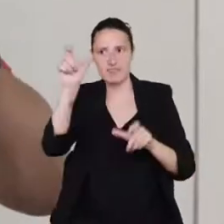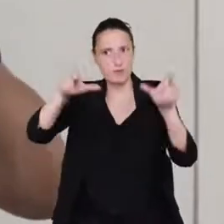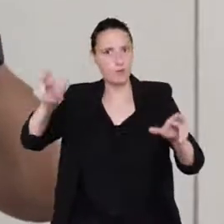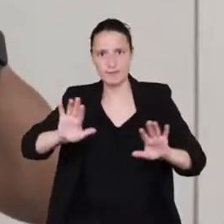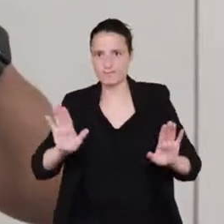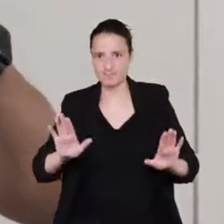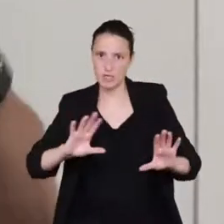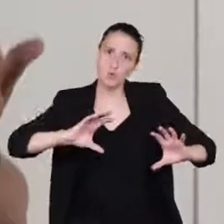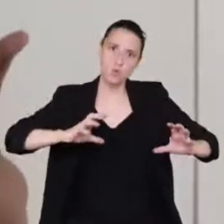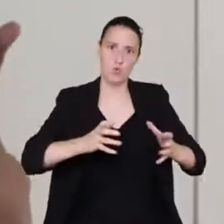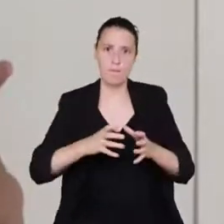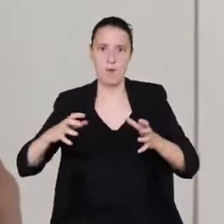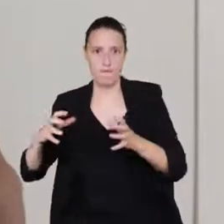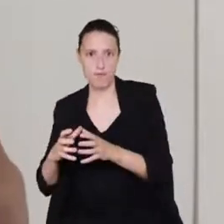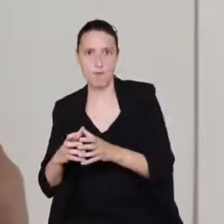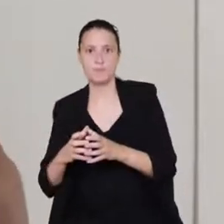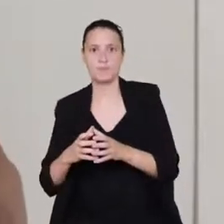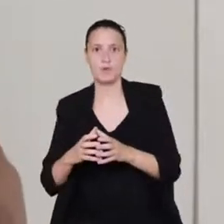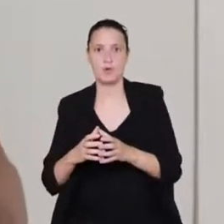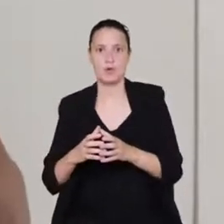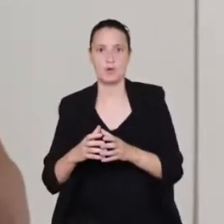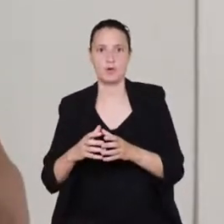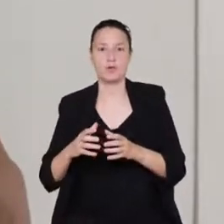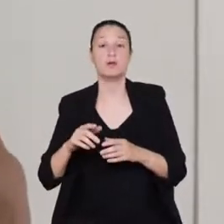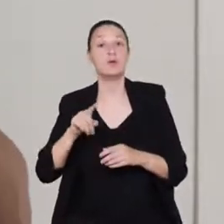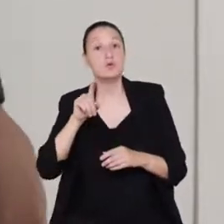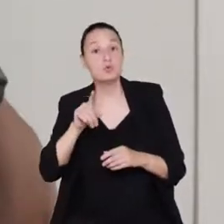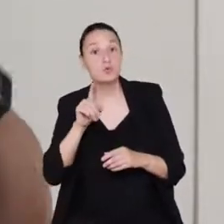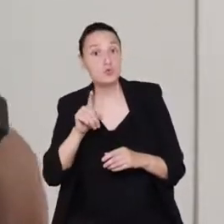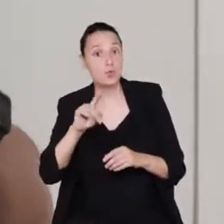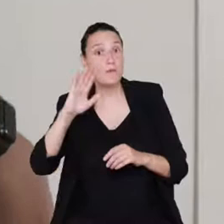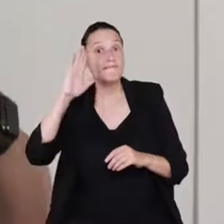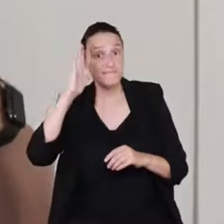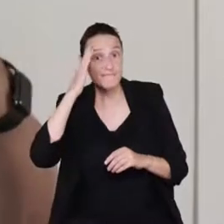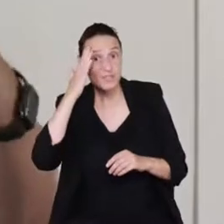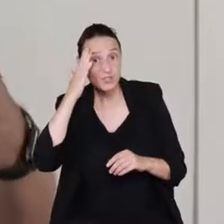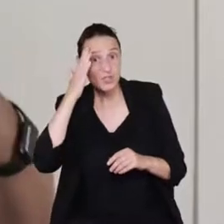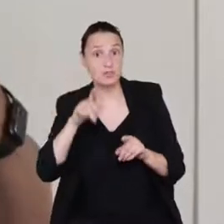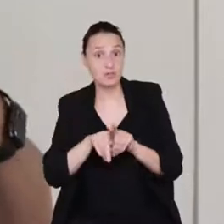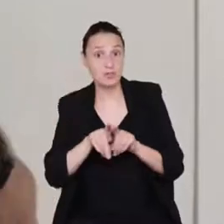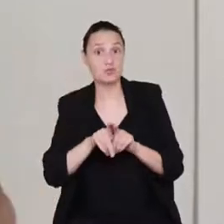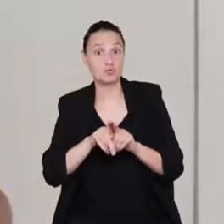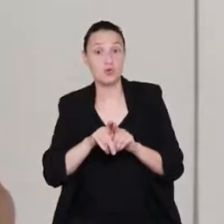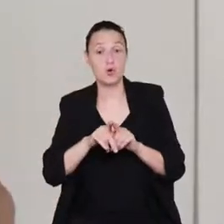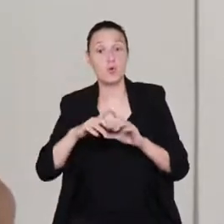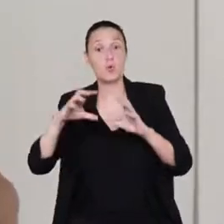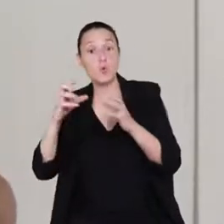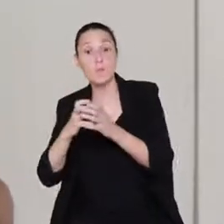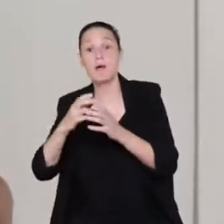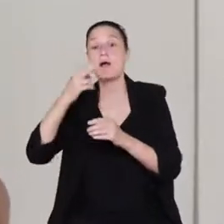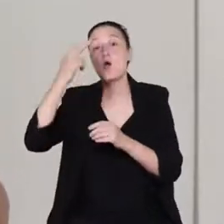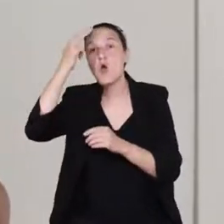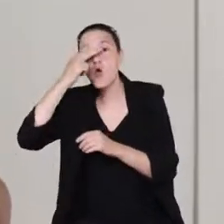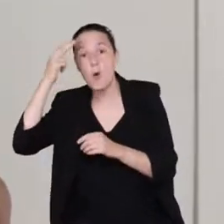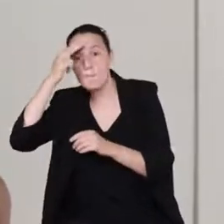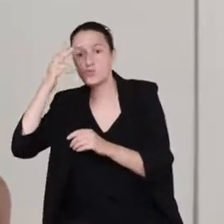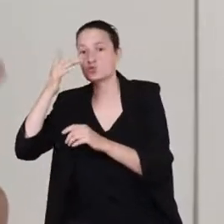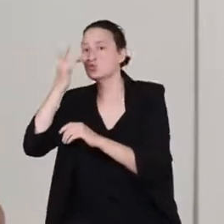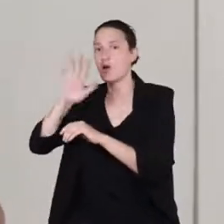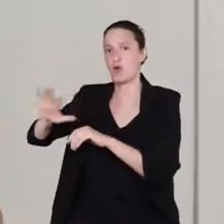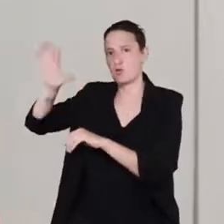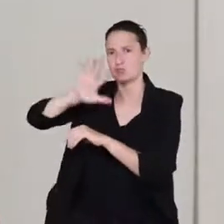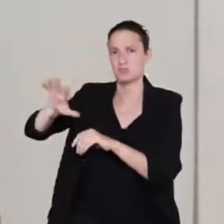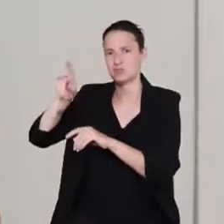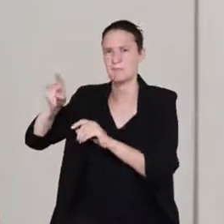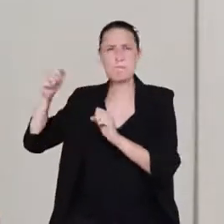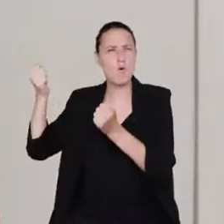dalej lub bliżej idące. Wiedziano przy tym równocześnie, że komunizm sowiecki jest